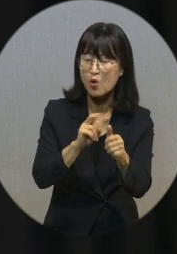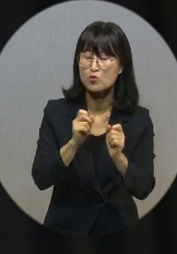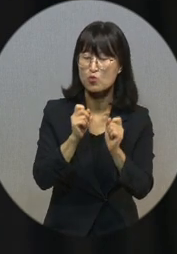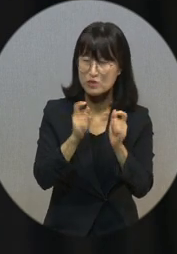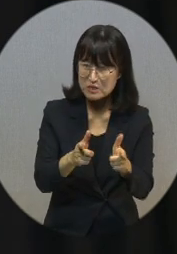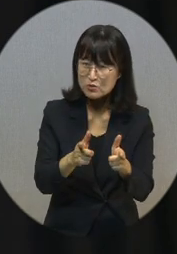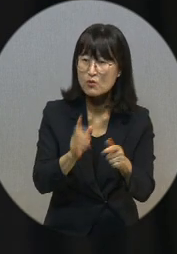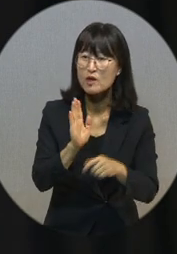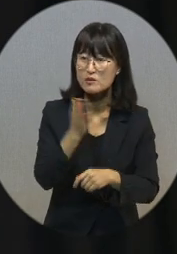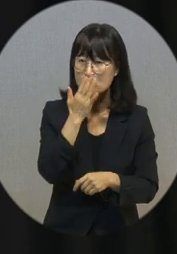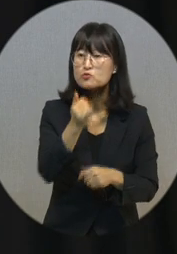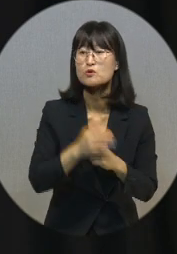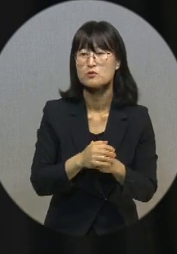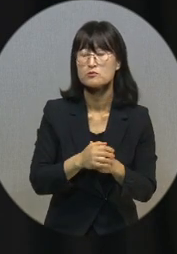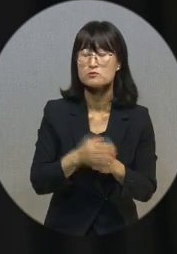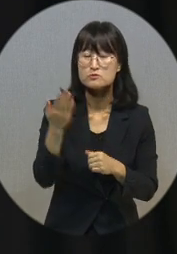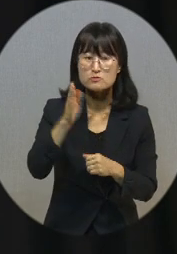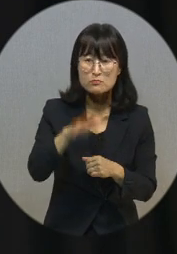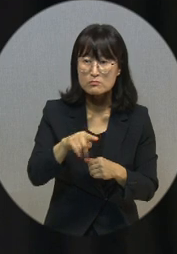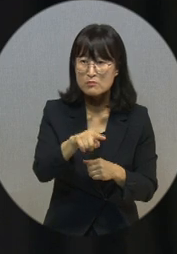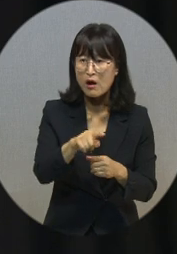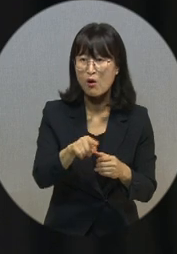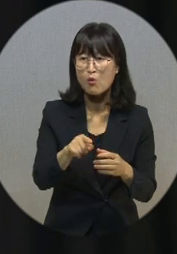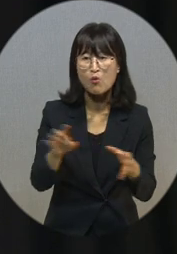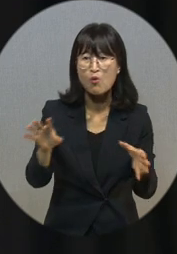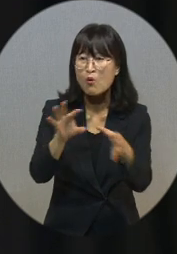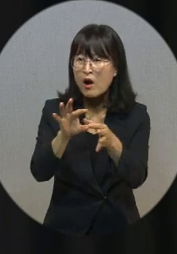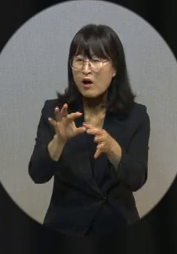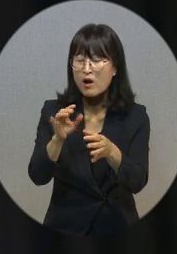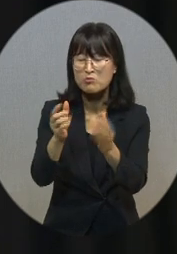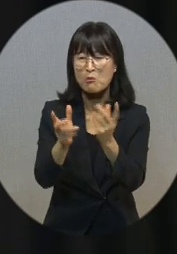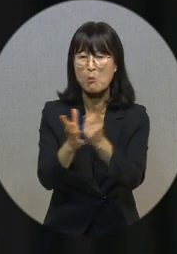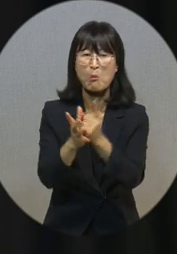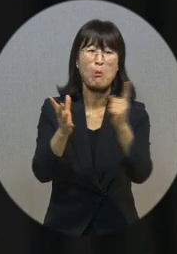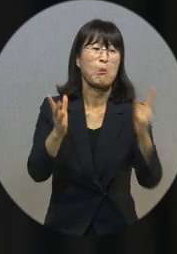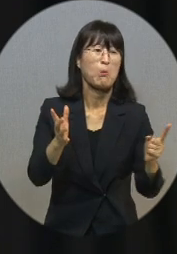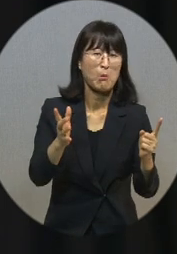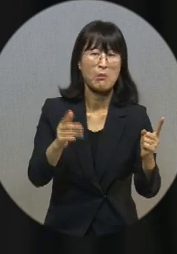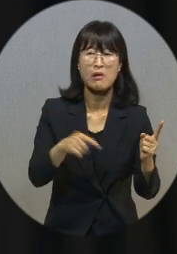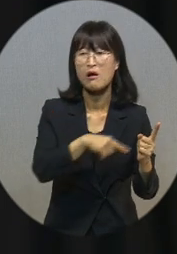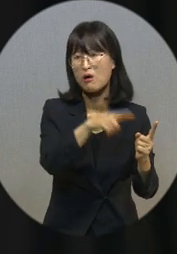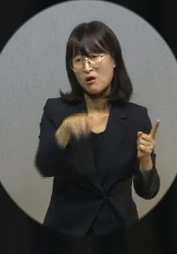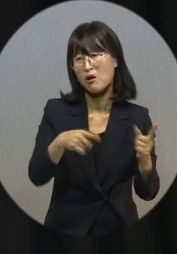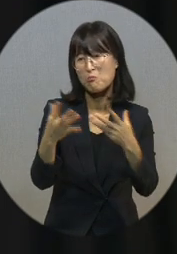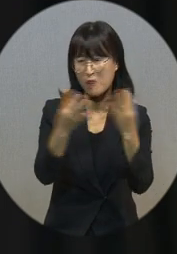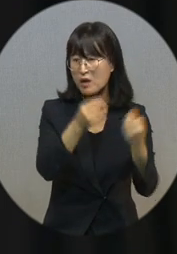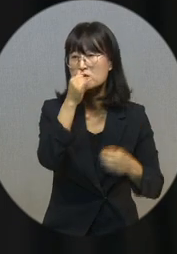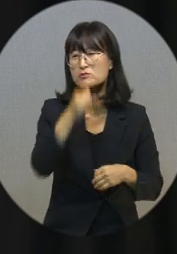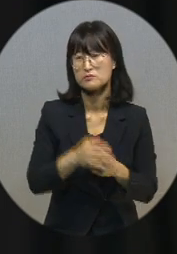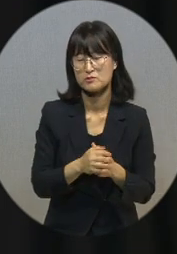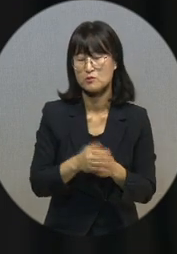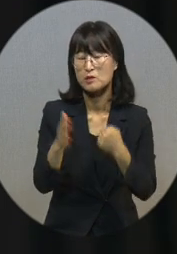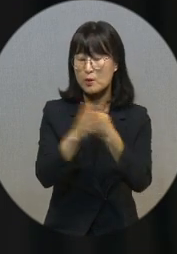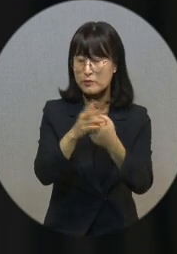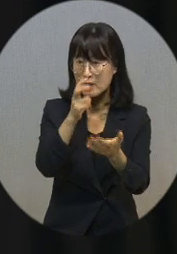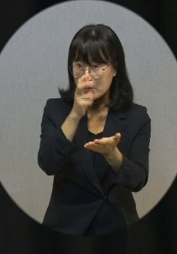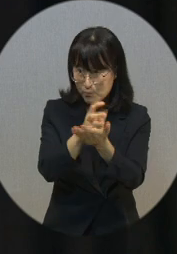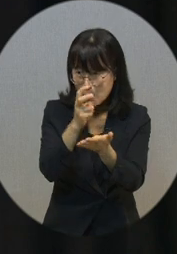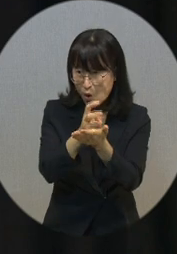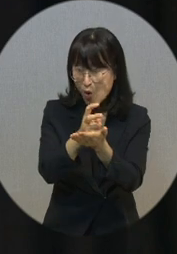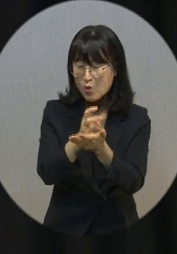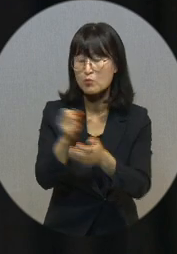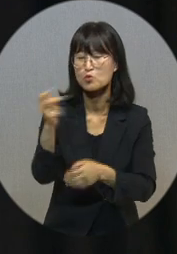수도 있지만 어떻게 보면 소외되는 분이 생길 수도 있고 네. 법적으로 규제와 지능이 같이 고려해야 되는 부분이 있기 때문에 네.